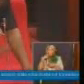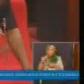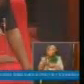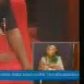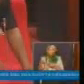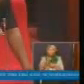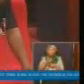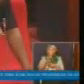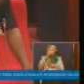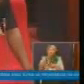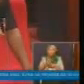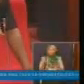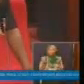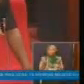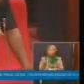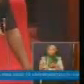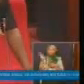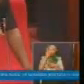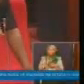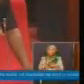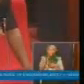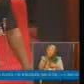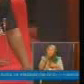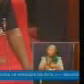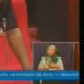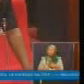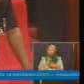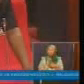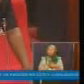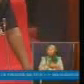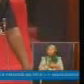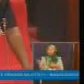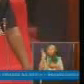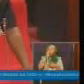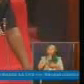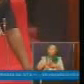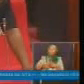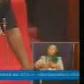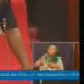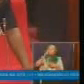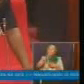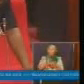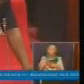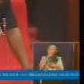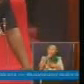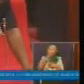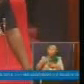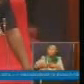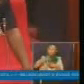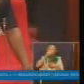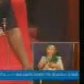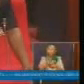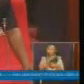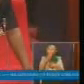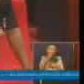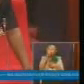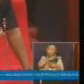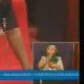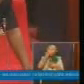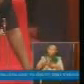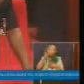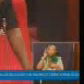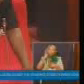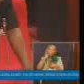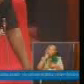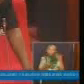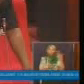ambayo tungeweza kuyamaliza hapa bungeni. Tukamaliza na hatua ya kwanza. Hatua ya pili, watu wale wale wakatoka kwa